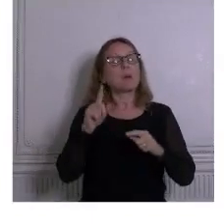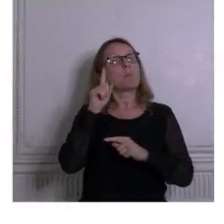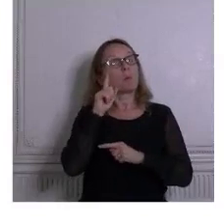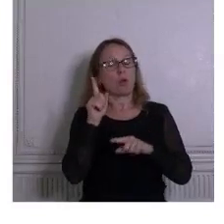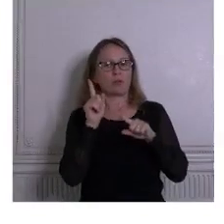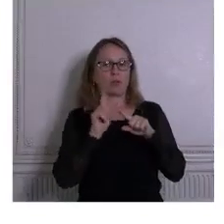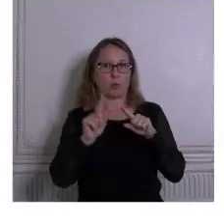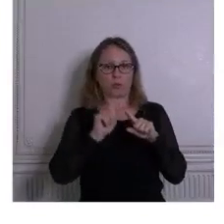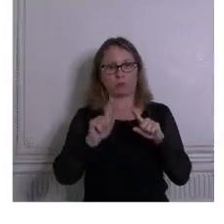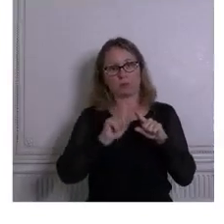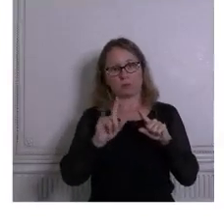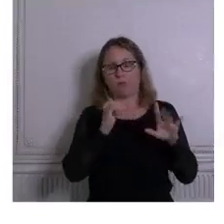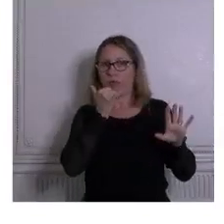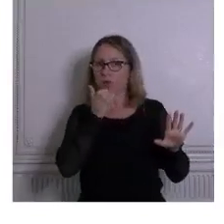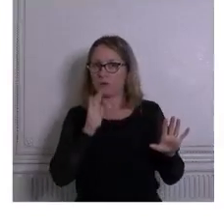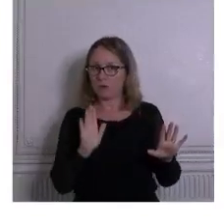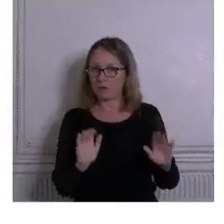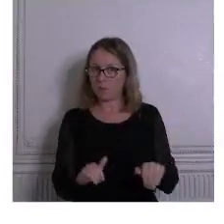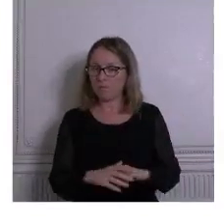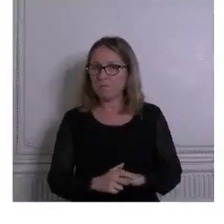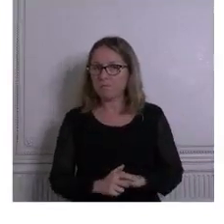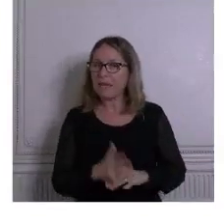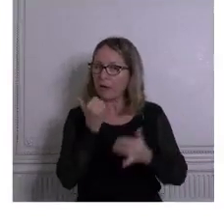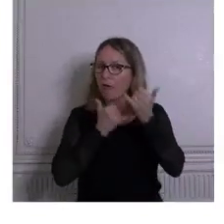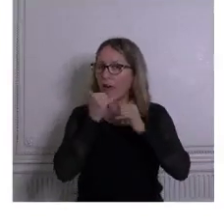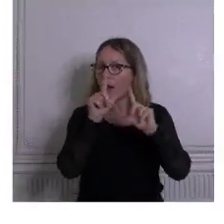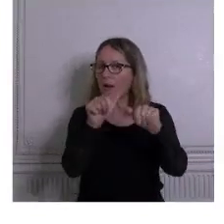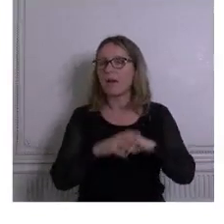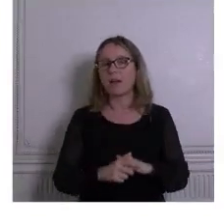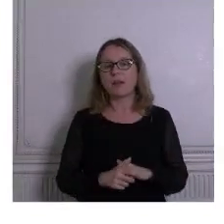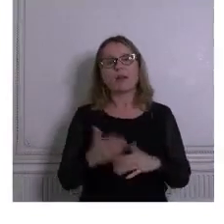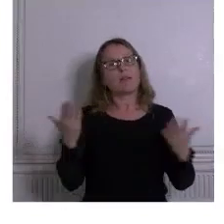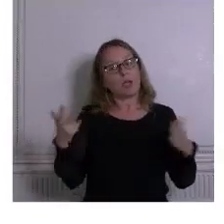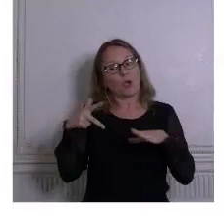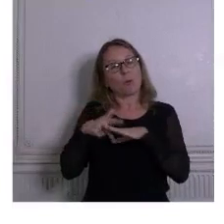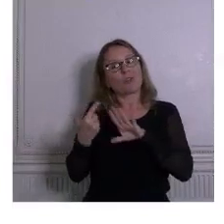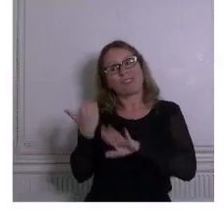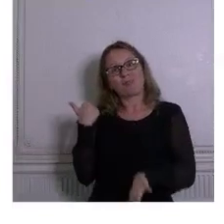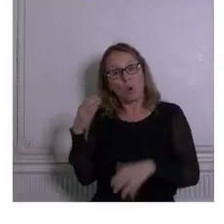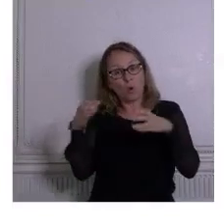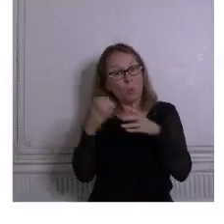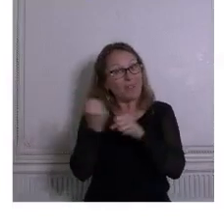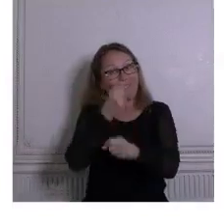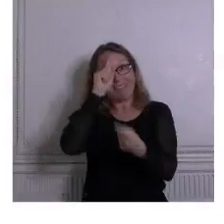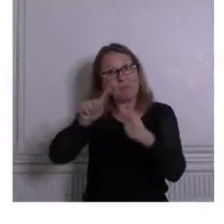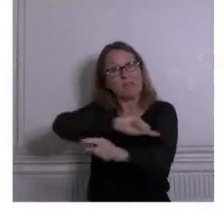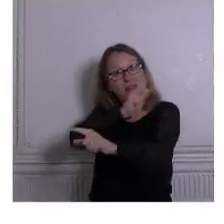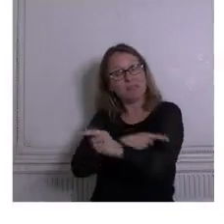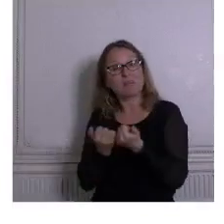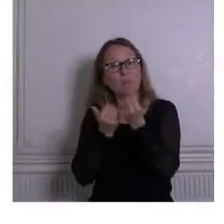3 millions de dépenses énergétiques. Enfin, moi, je vais arrêter là parce que je suis relativement agacée. Oui, j'ai